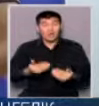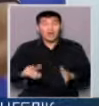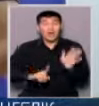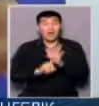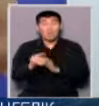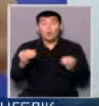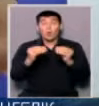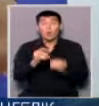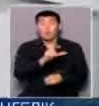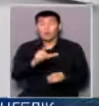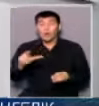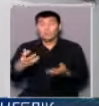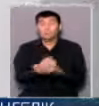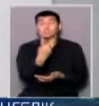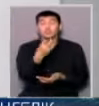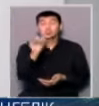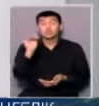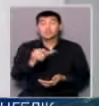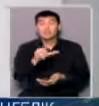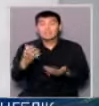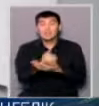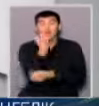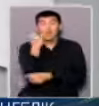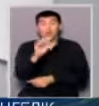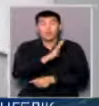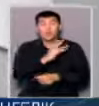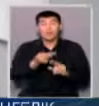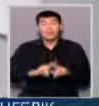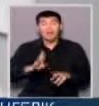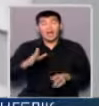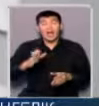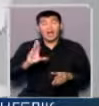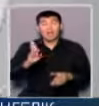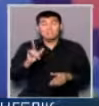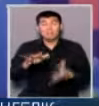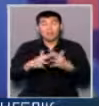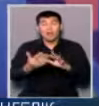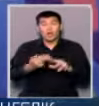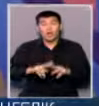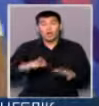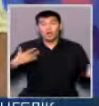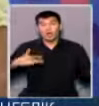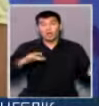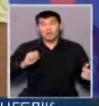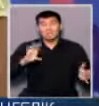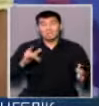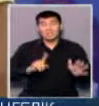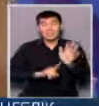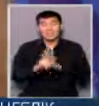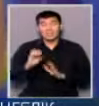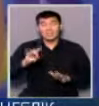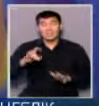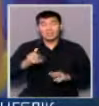алғашқы 10 жеңімпазға 200 мың теңгелік сертификаттар табысталды. Олар қызылқоғалық Сахи Қалымбетов, құрманғазылық Асланбек Елемесов пен